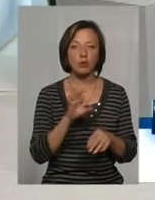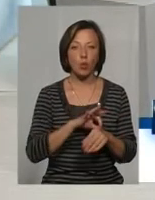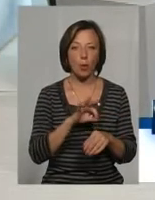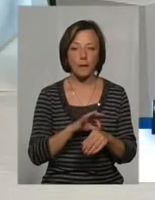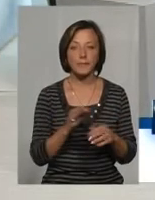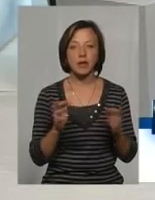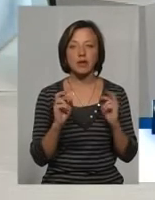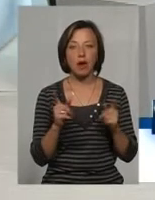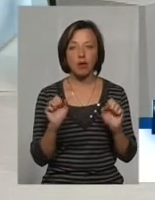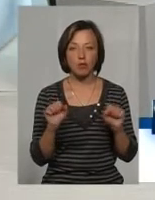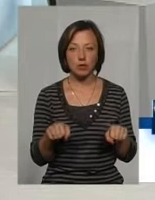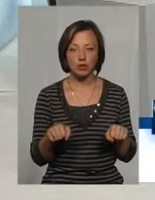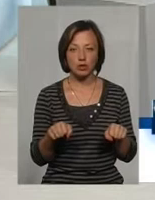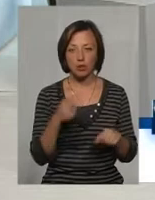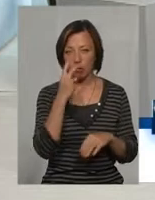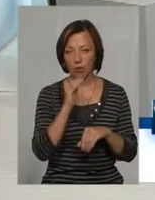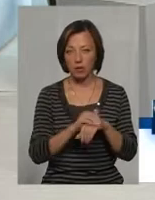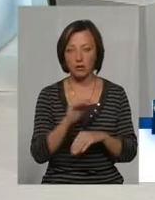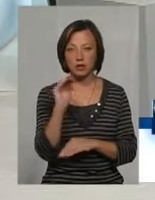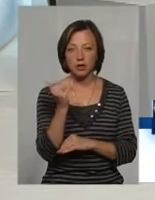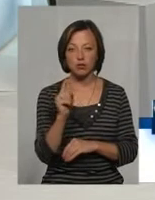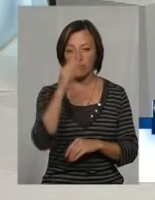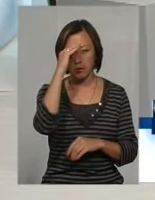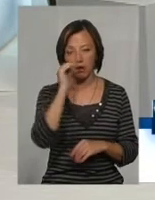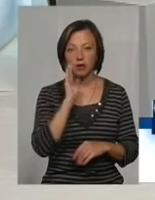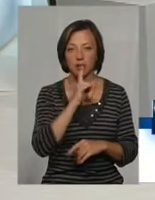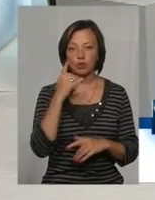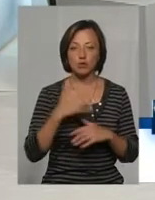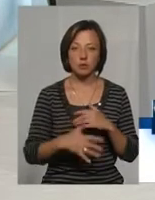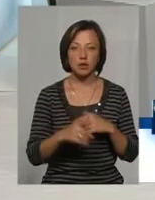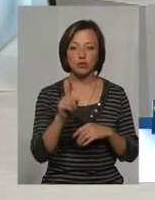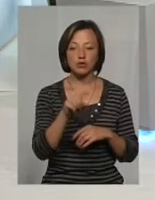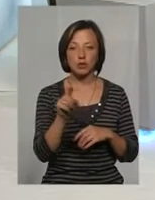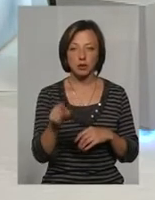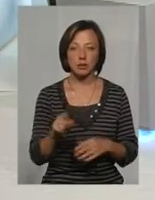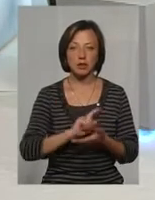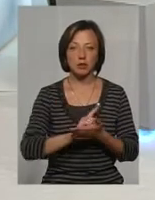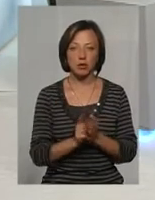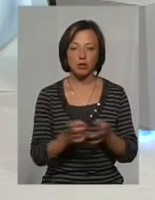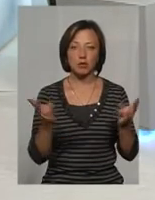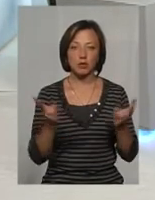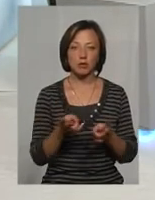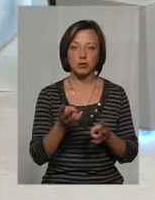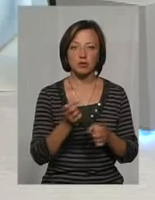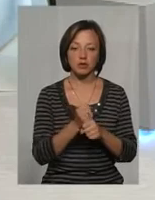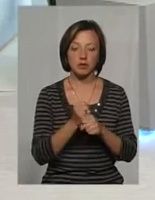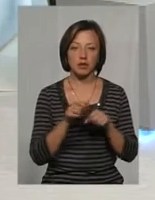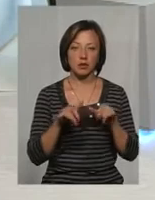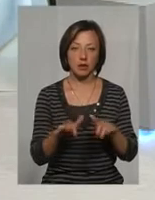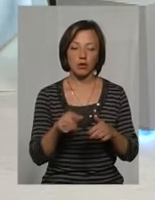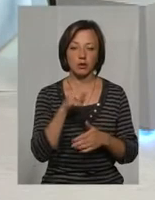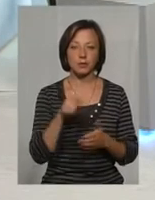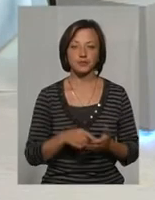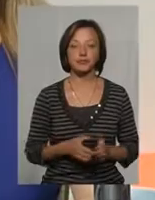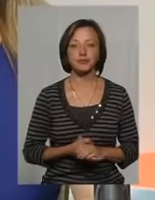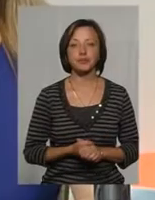і як їх можна помітити в дитини, щоб батьки ну, розуміли, що їм терміново потрібно вживати якісь міри?